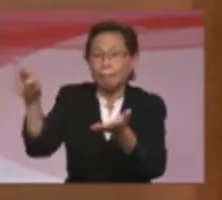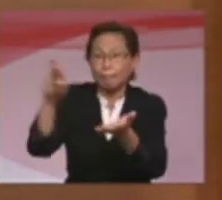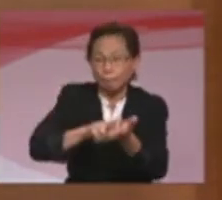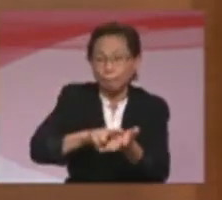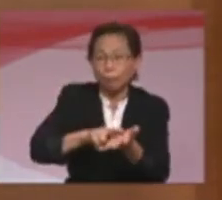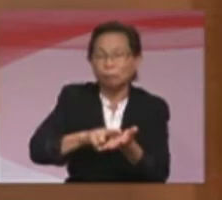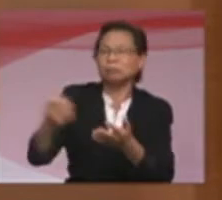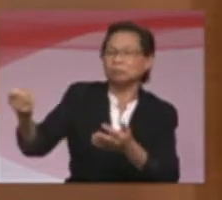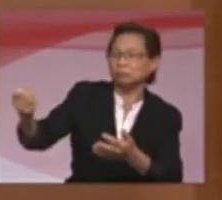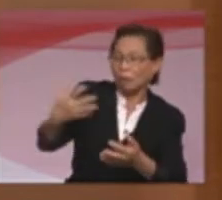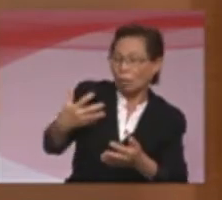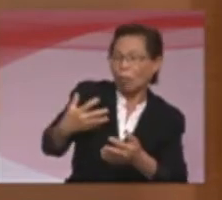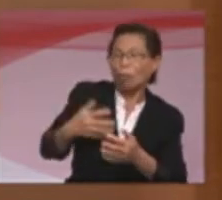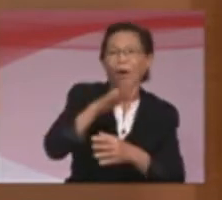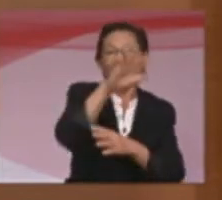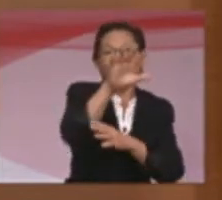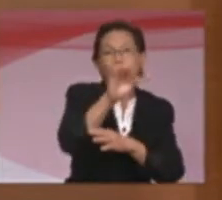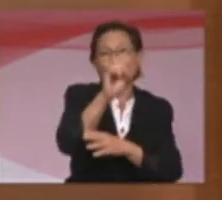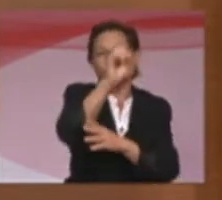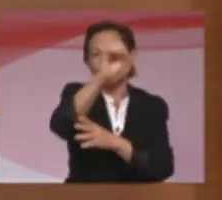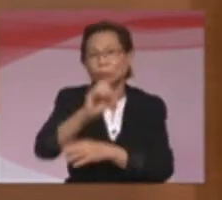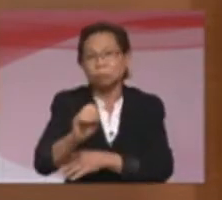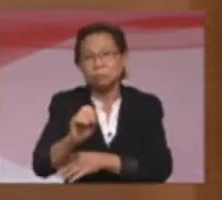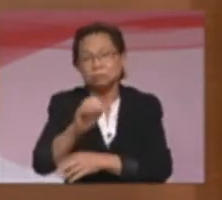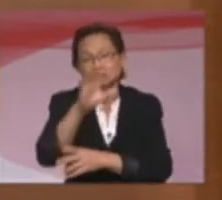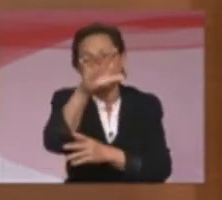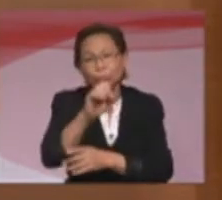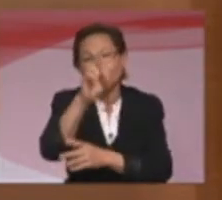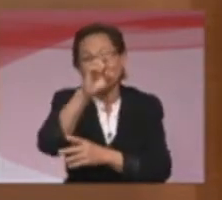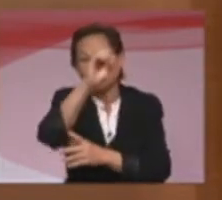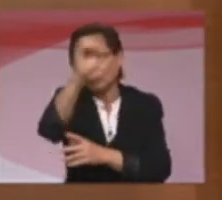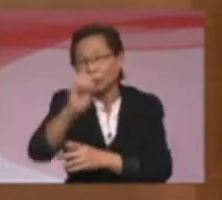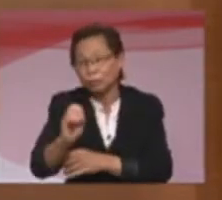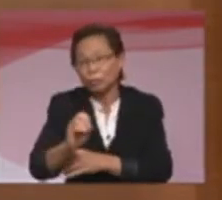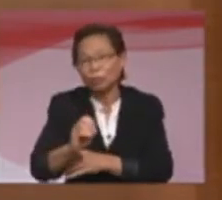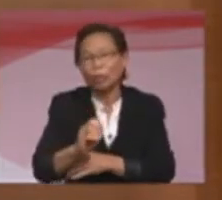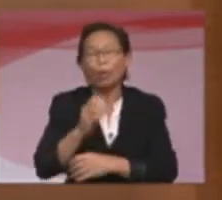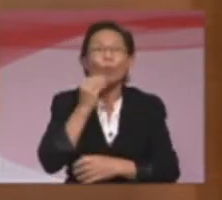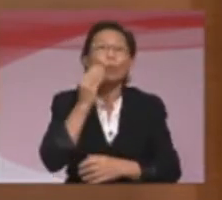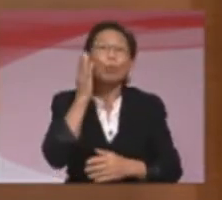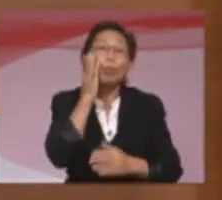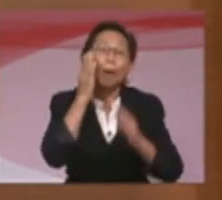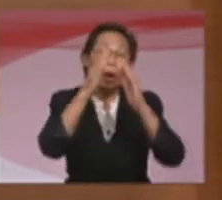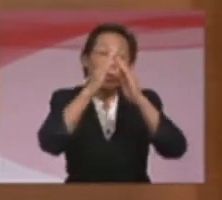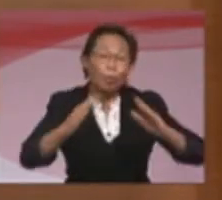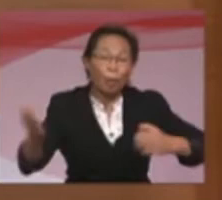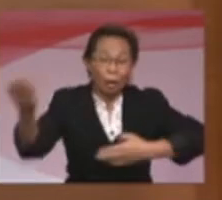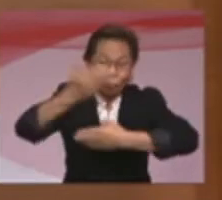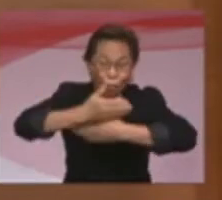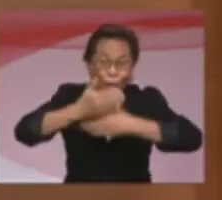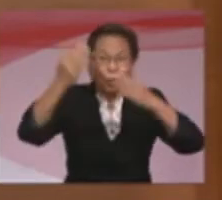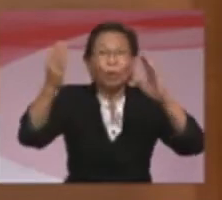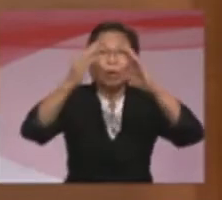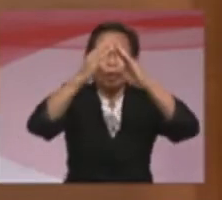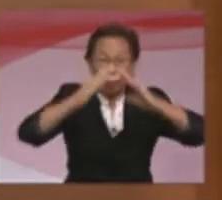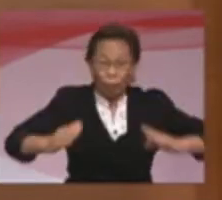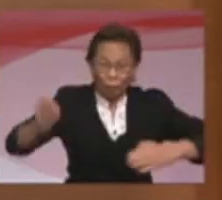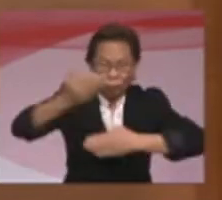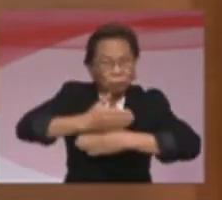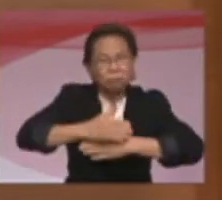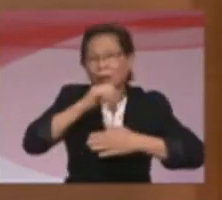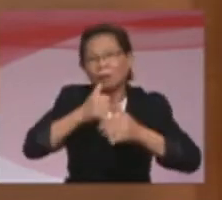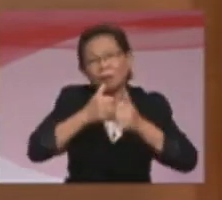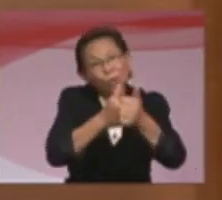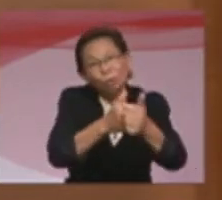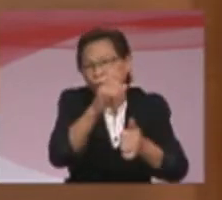50% daripada rakyat kita yang membuat home quarantine ini ataupun quarantine di rumah tidak